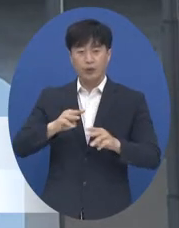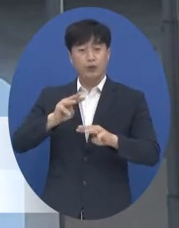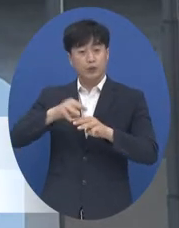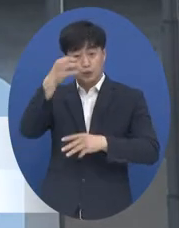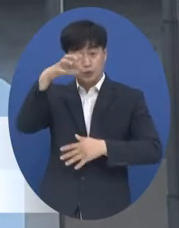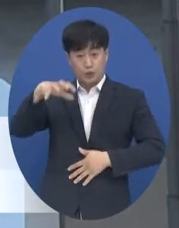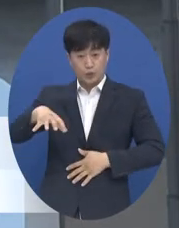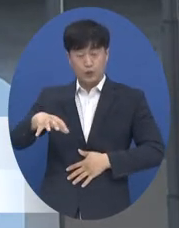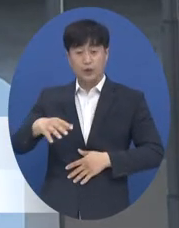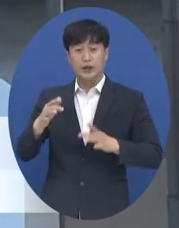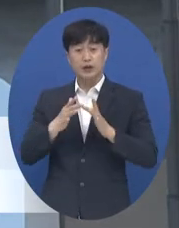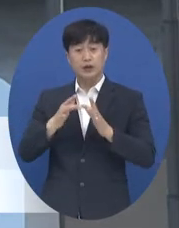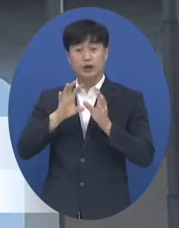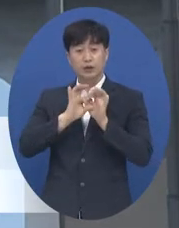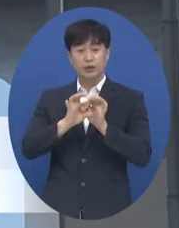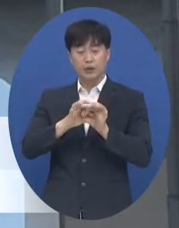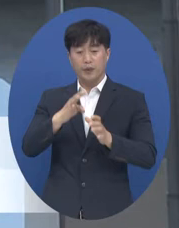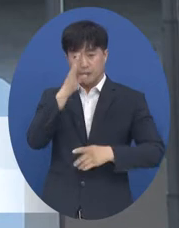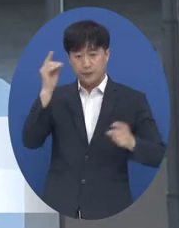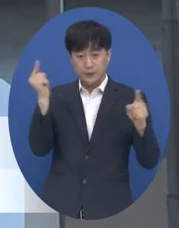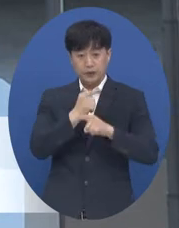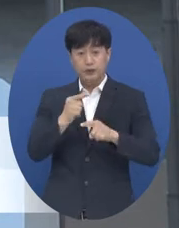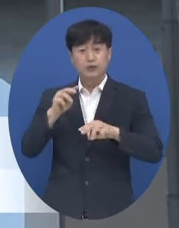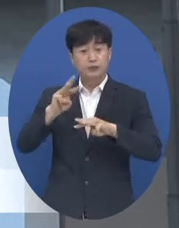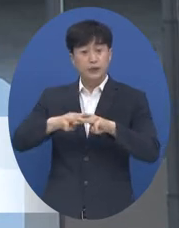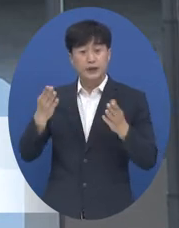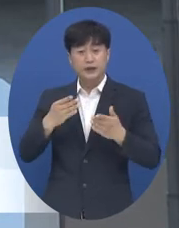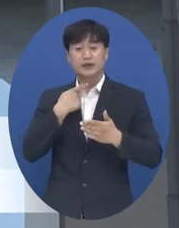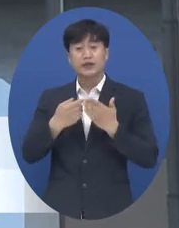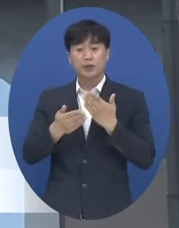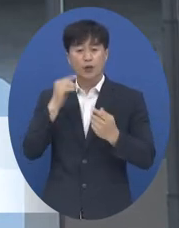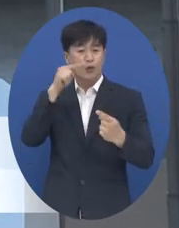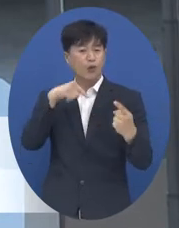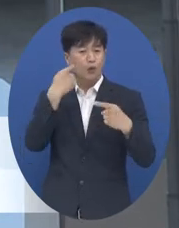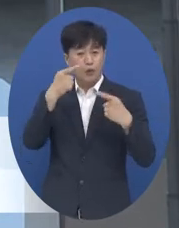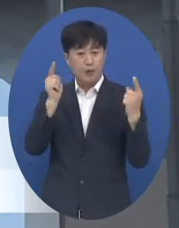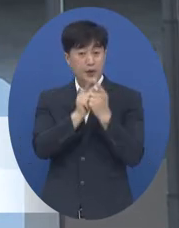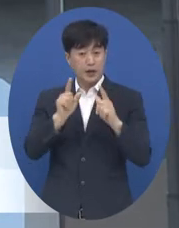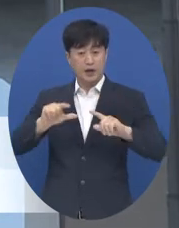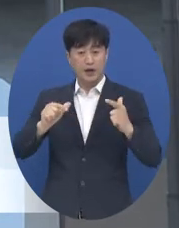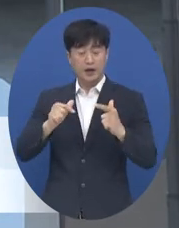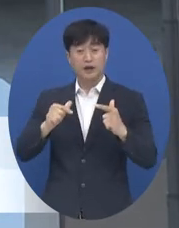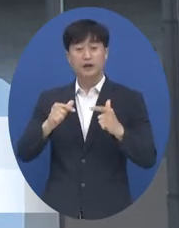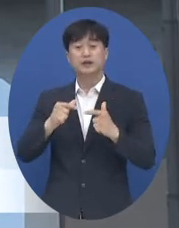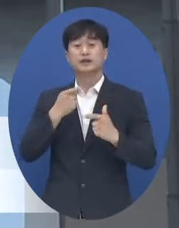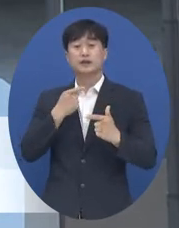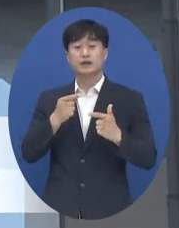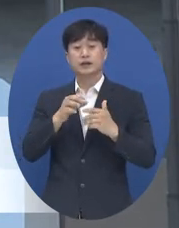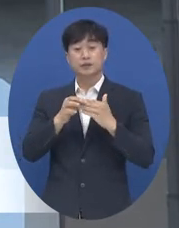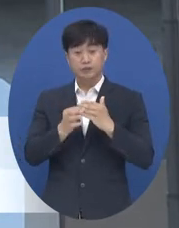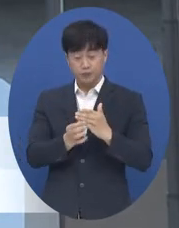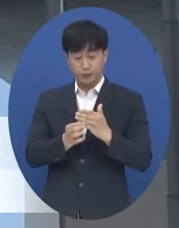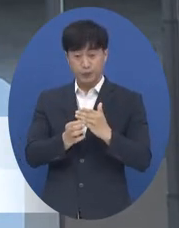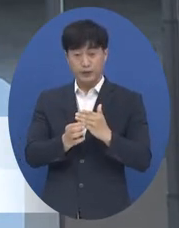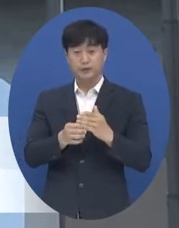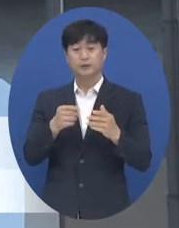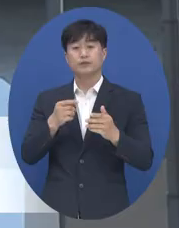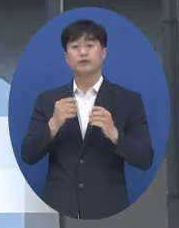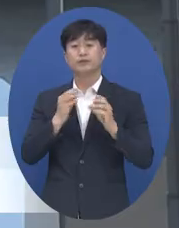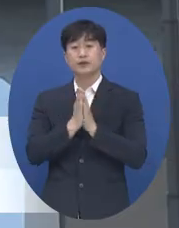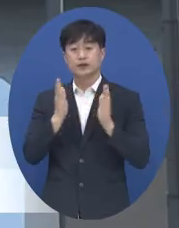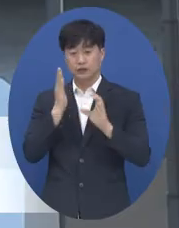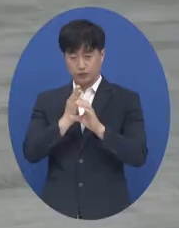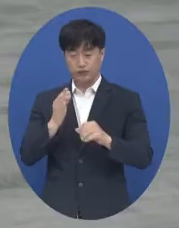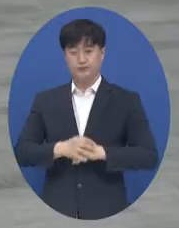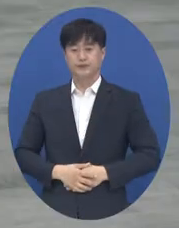은 온라인을 통해 치유 농업을 체험할수 있는 비대면 프로그램의 진행 중인데요 최창수 기자가 현장 취재했습니다